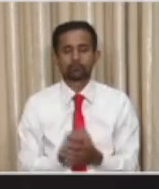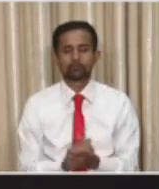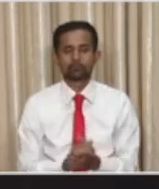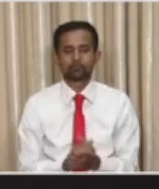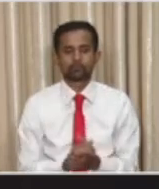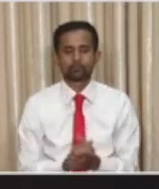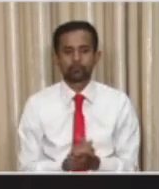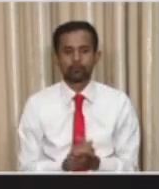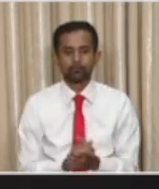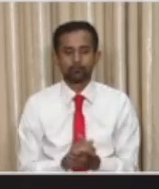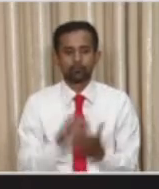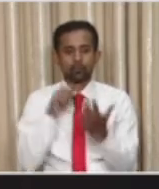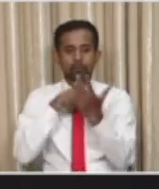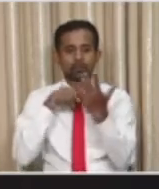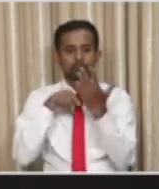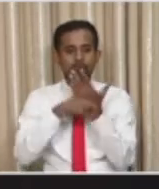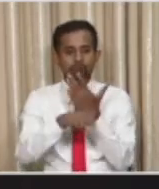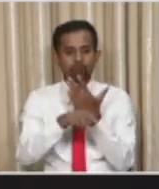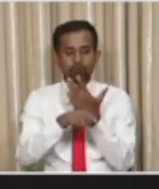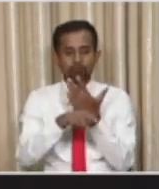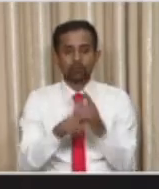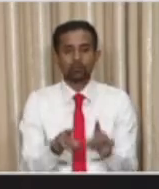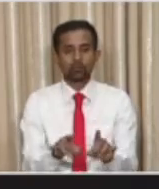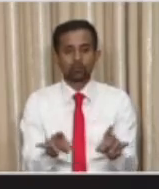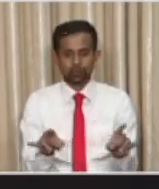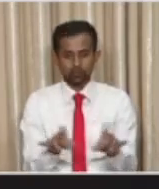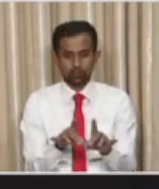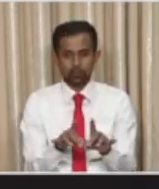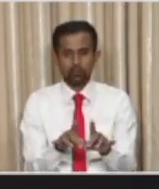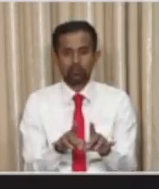විනවිදභාවය. ඉතින් මේ විනවිදභාවයෙන් සහිත